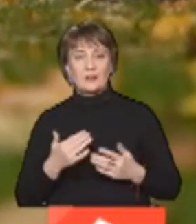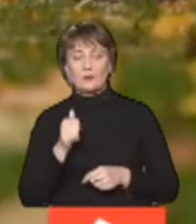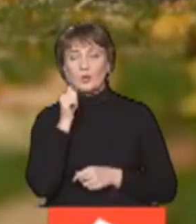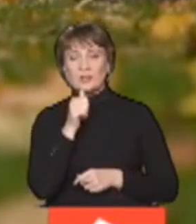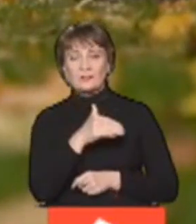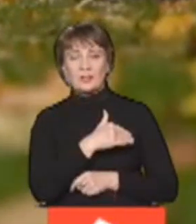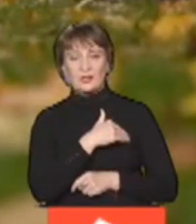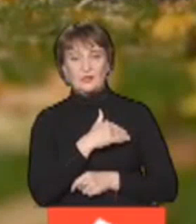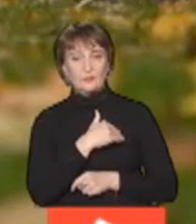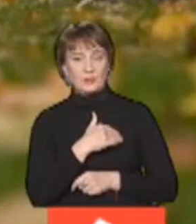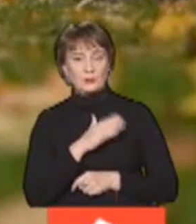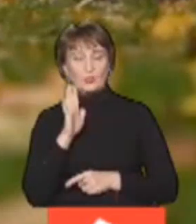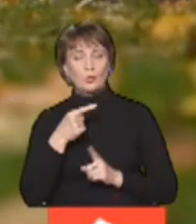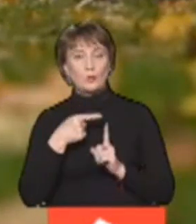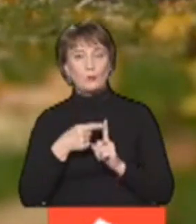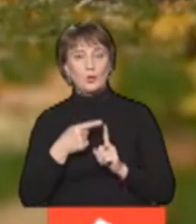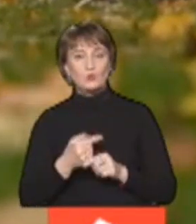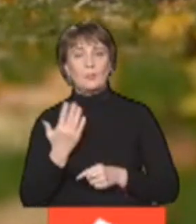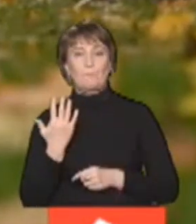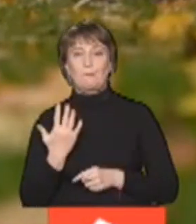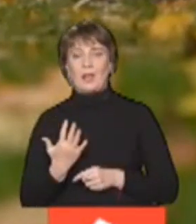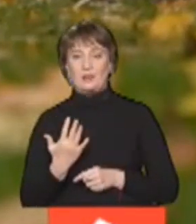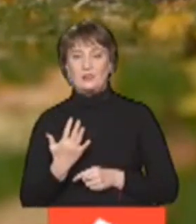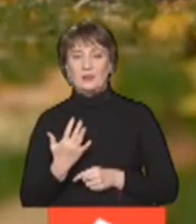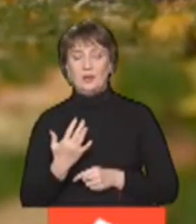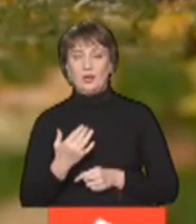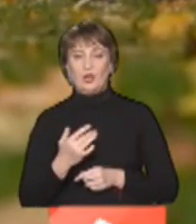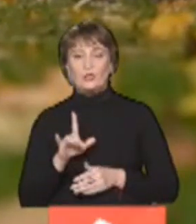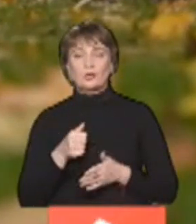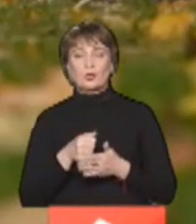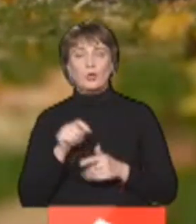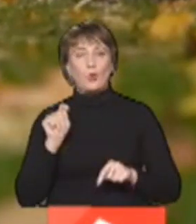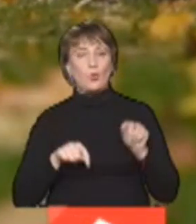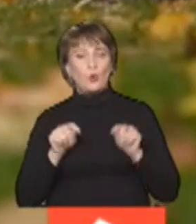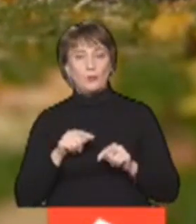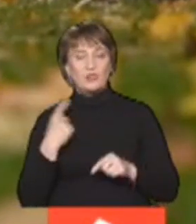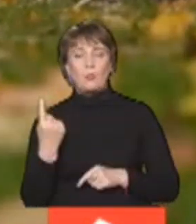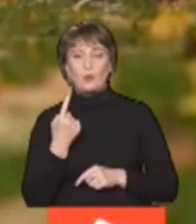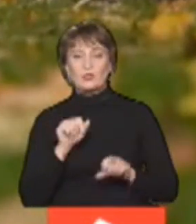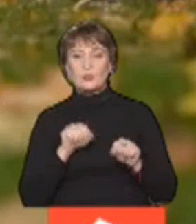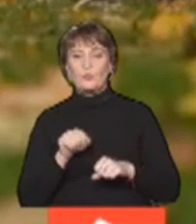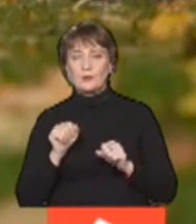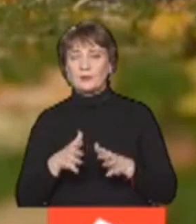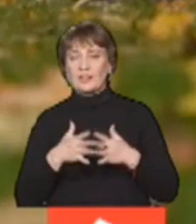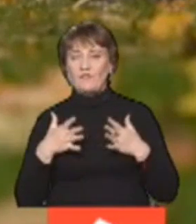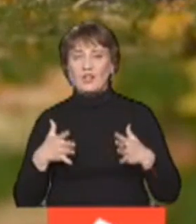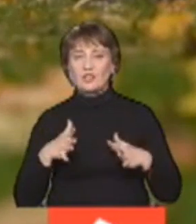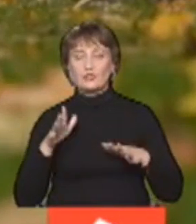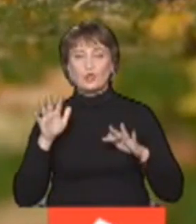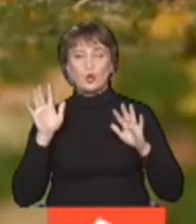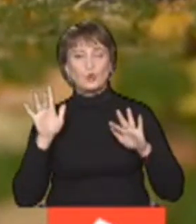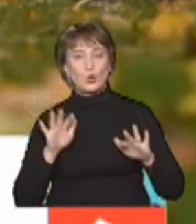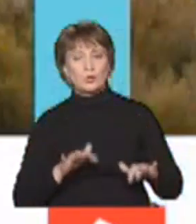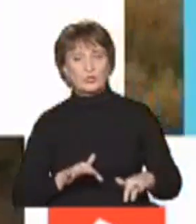Завтра температура в день також буде плюс 5 градусів. Щодо опадів, то місцями по області можливий невеличкий дощ такого